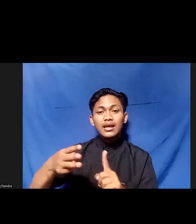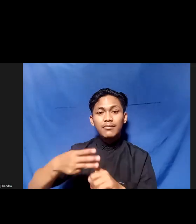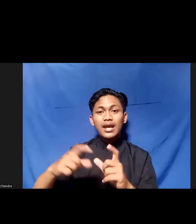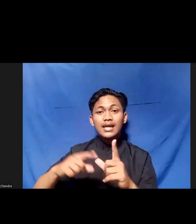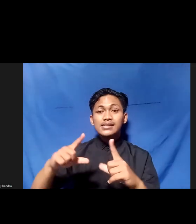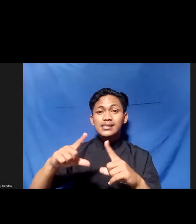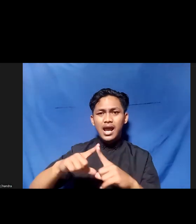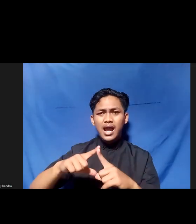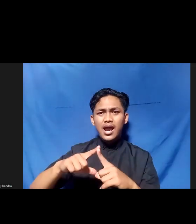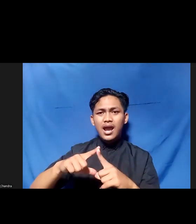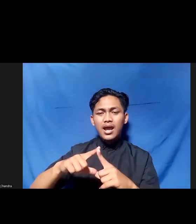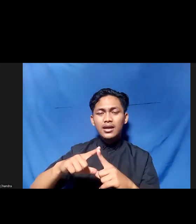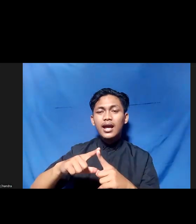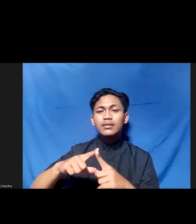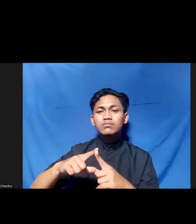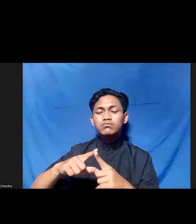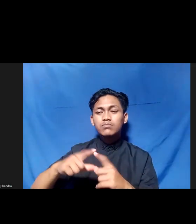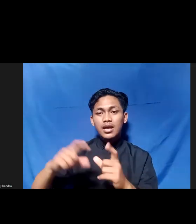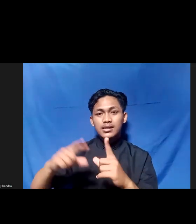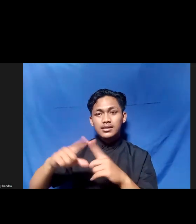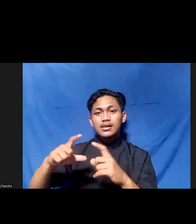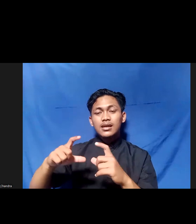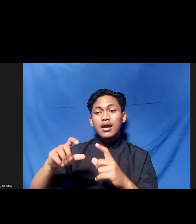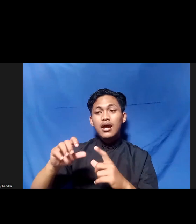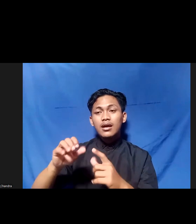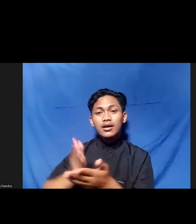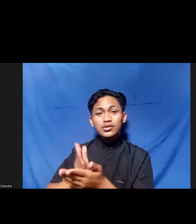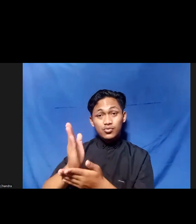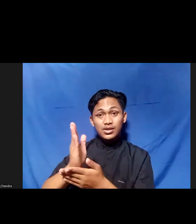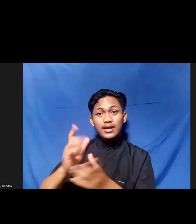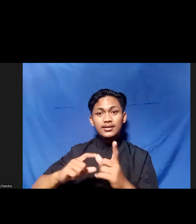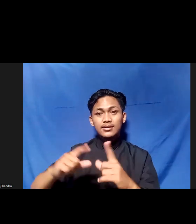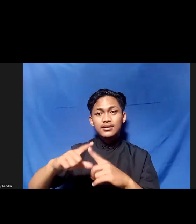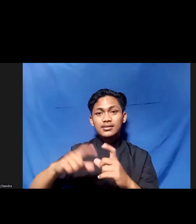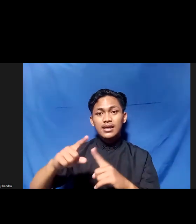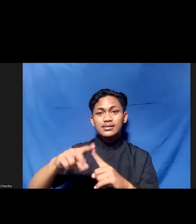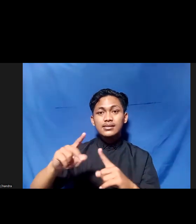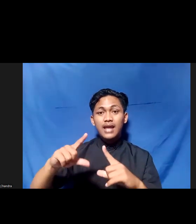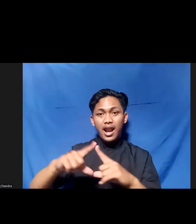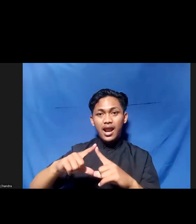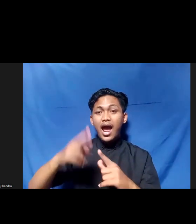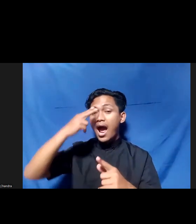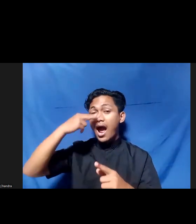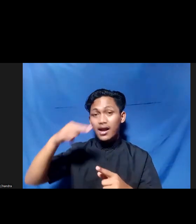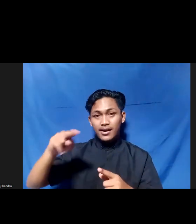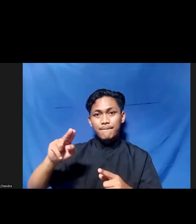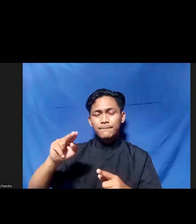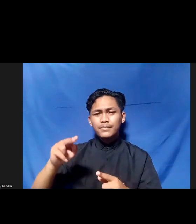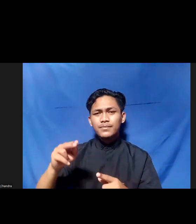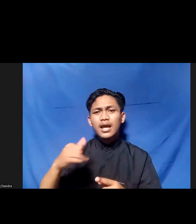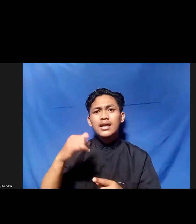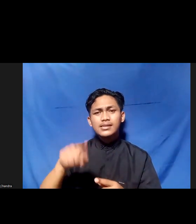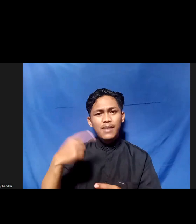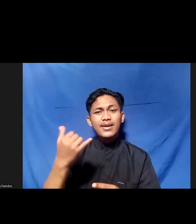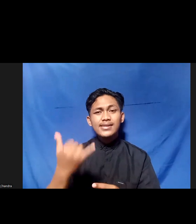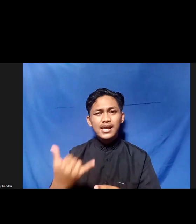ya mungkin manual diketik satu-satu dengan aturan daftar pustaka kalau pastelnya Berarti ada singkatan